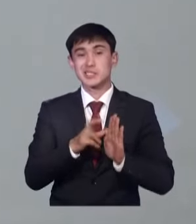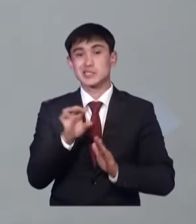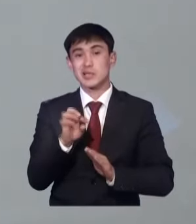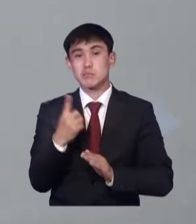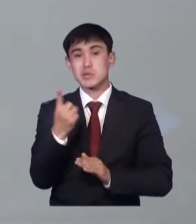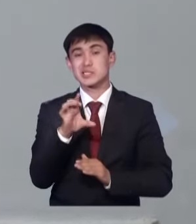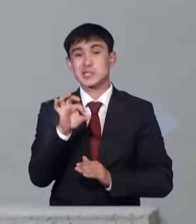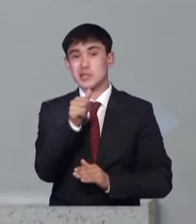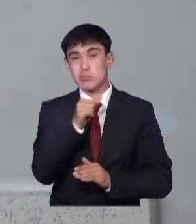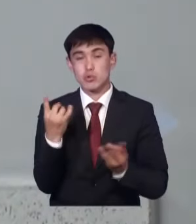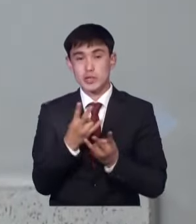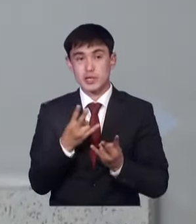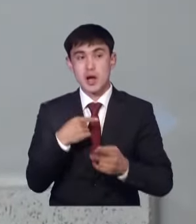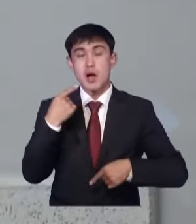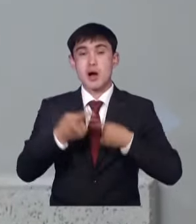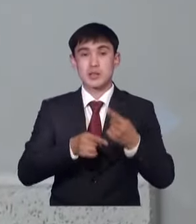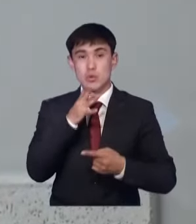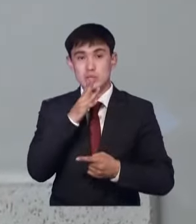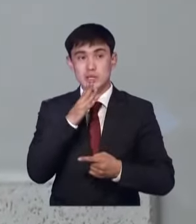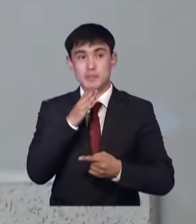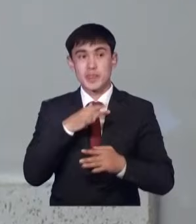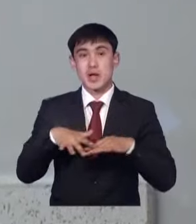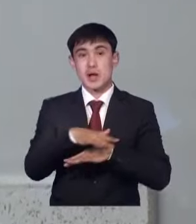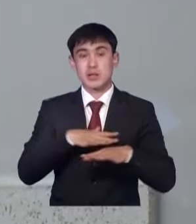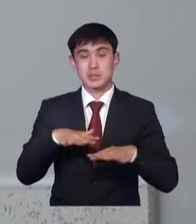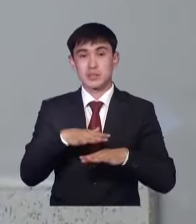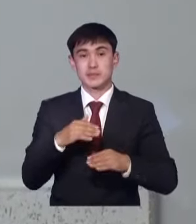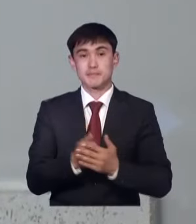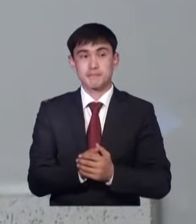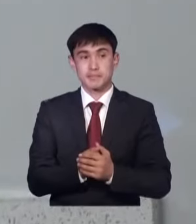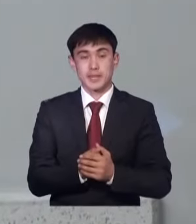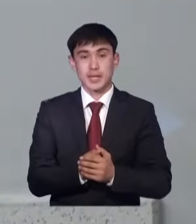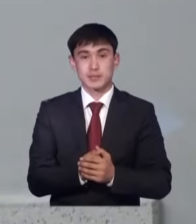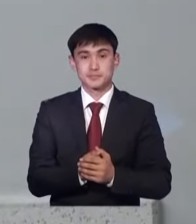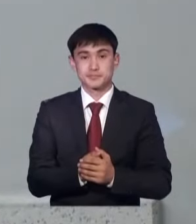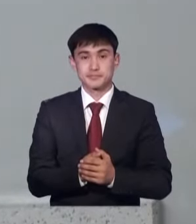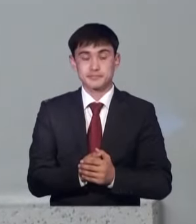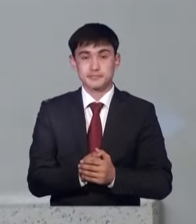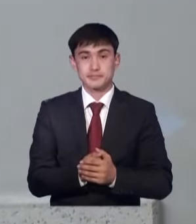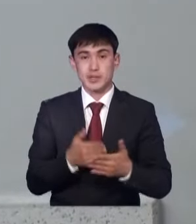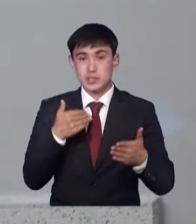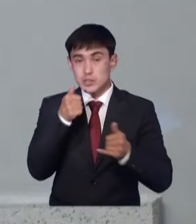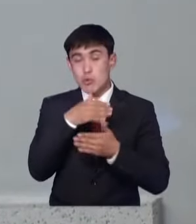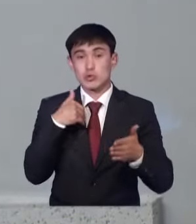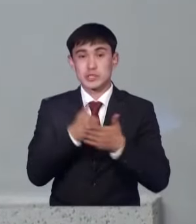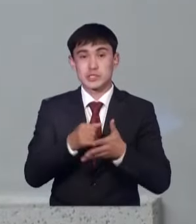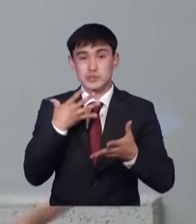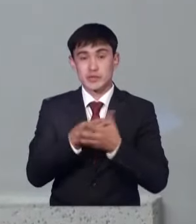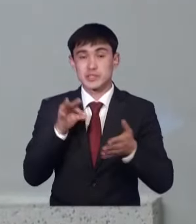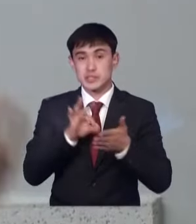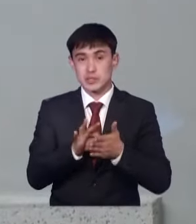болу керек. Ал бірақта қарапайым халықтың әл-ауқаты ақыл үйірмелерге жете бермейді. Осыған байланысты